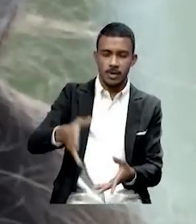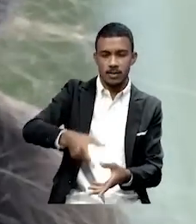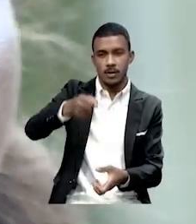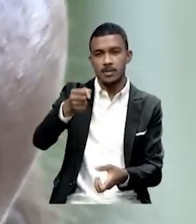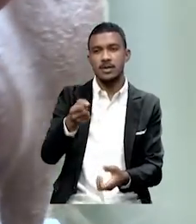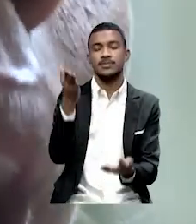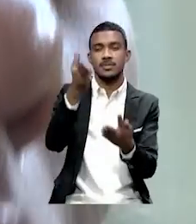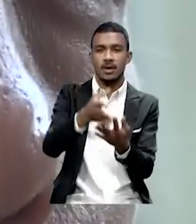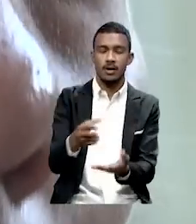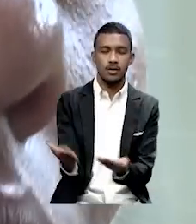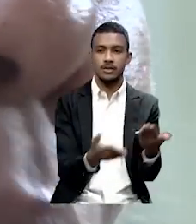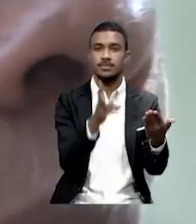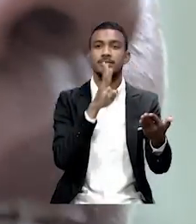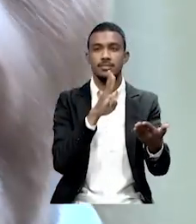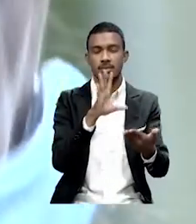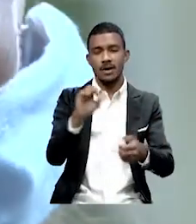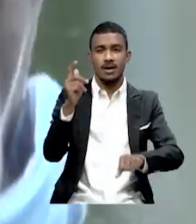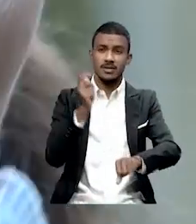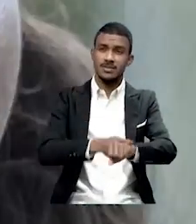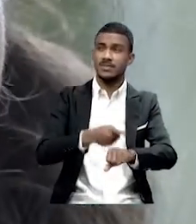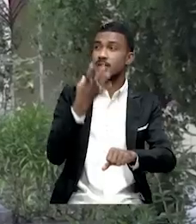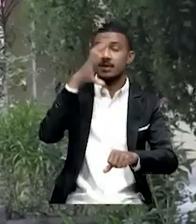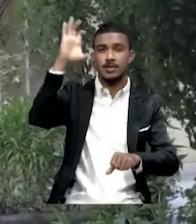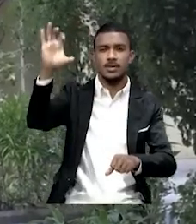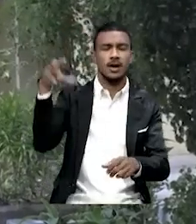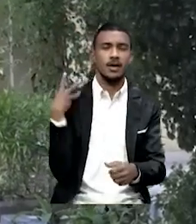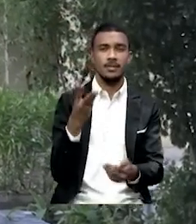rosa. Tama ya belor tempo sana kan kurbe rock.